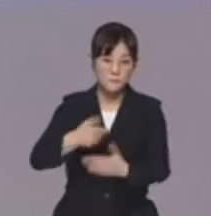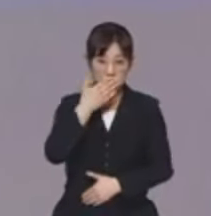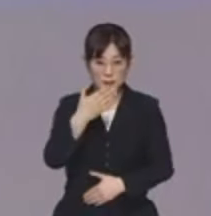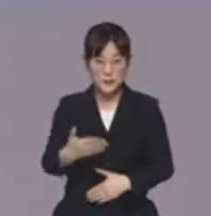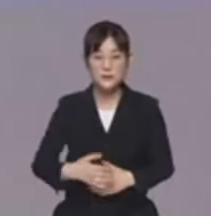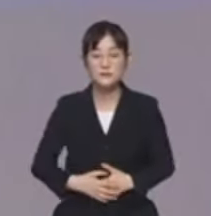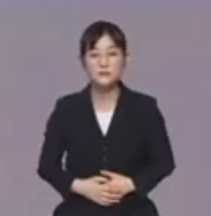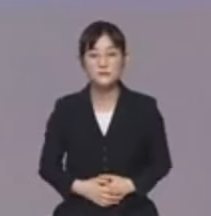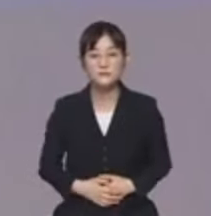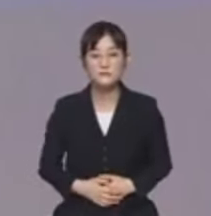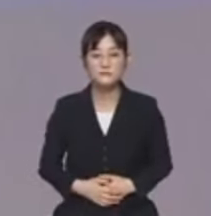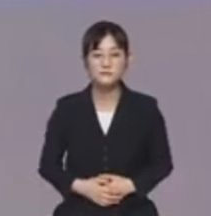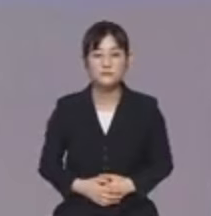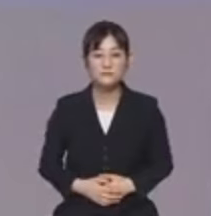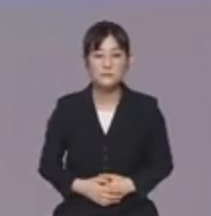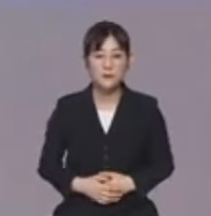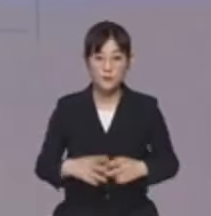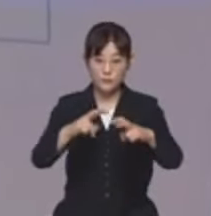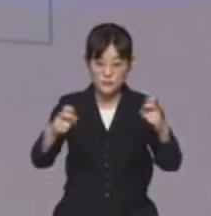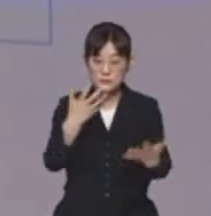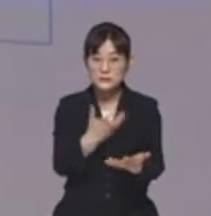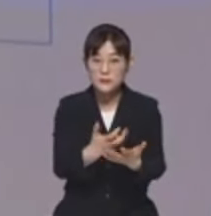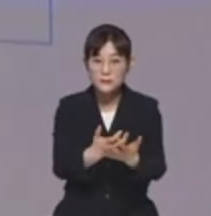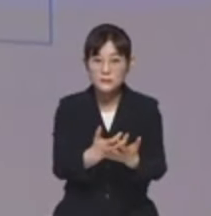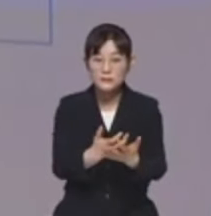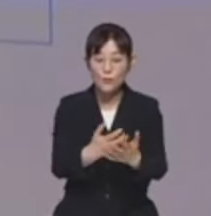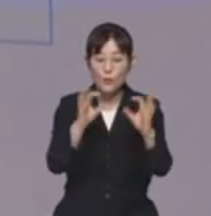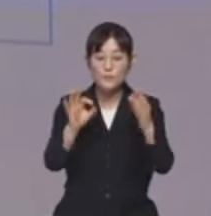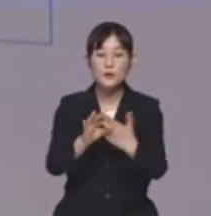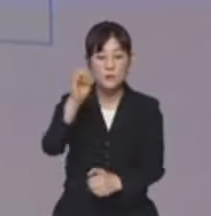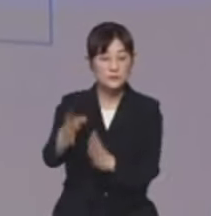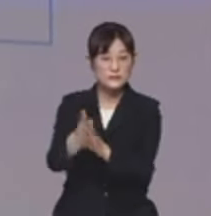것으로 나타났습니다 분석 대상을 광주 시민으로